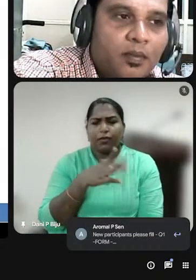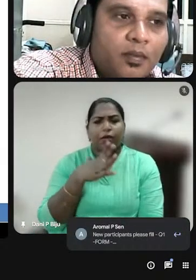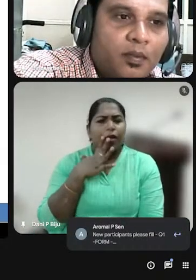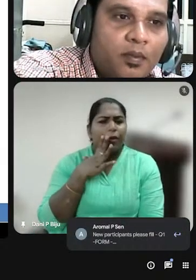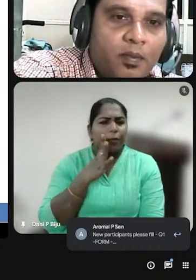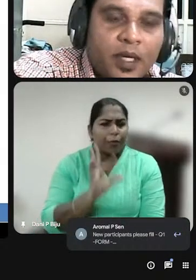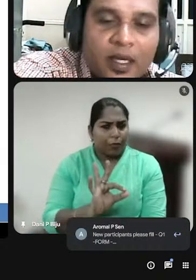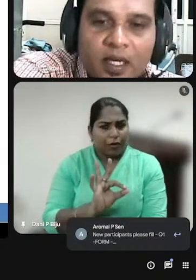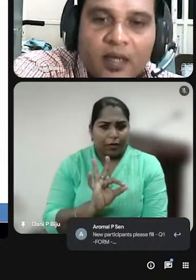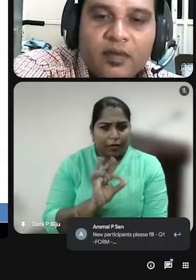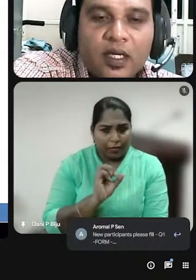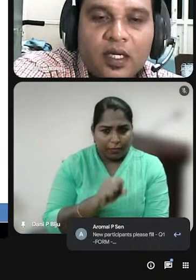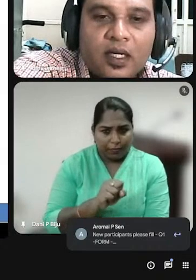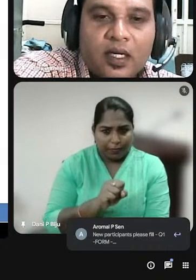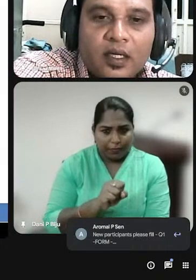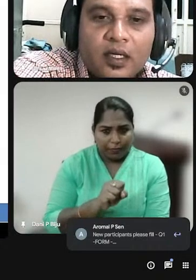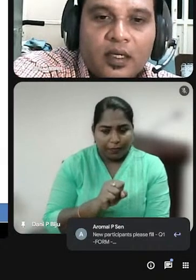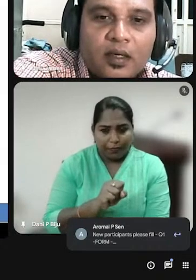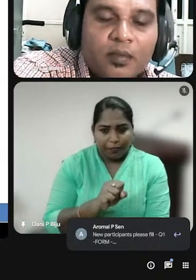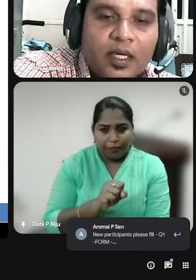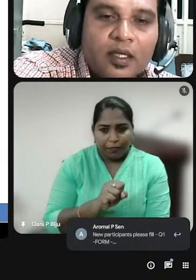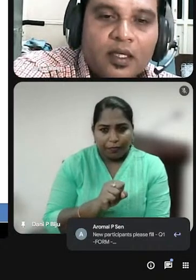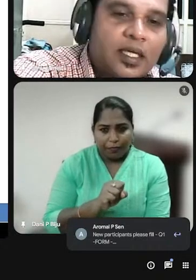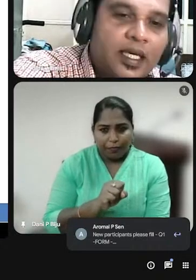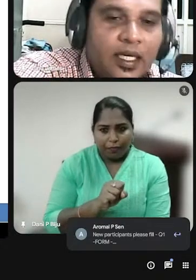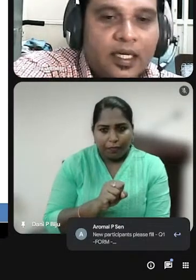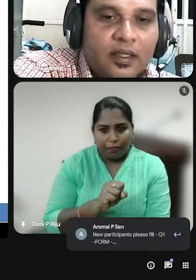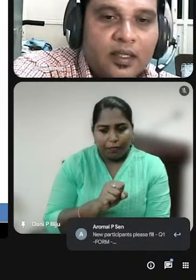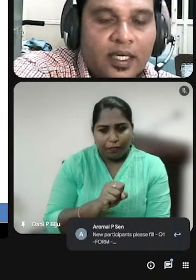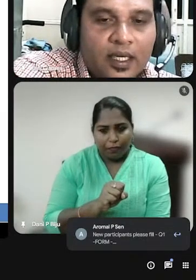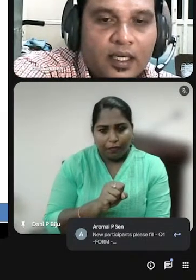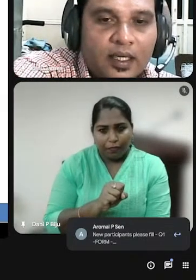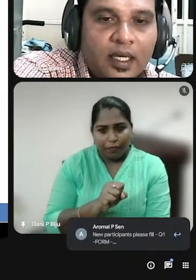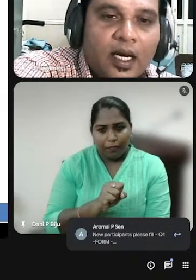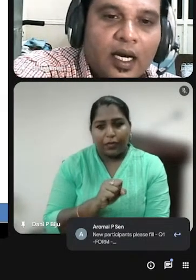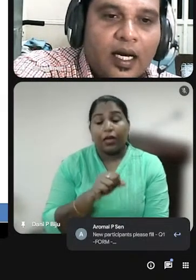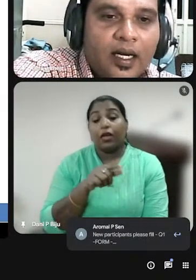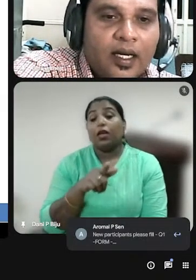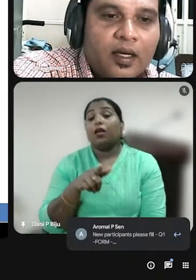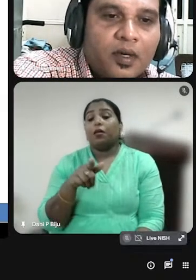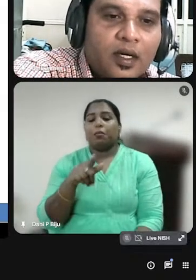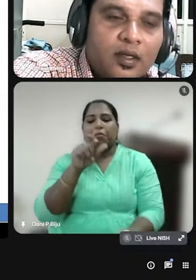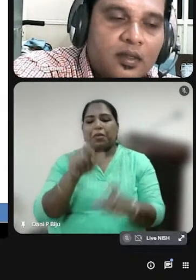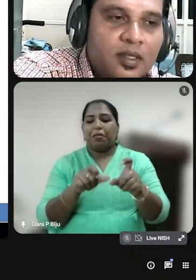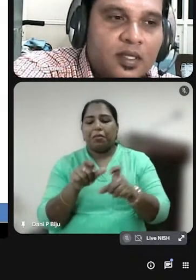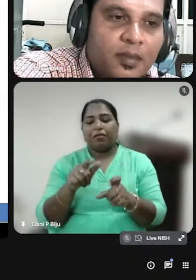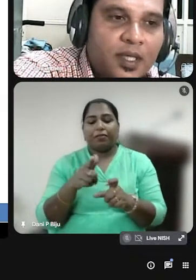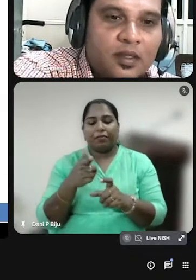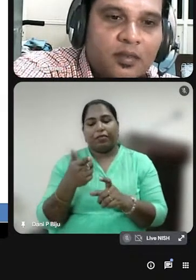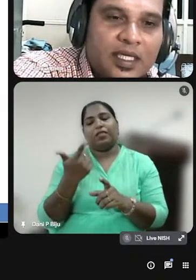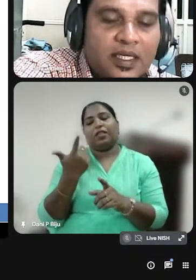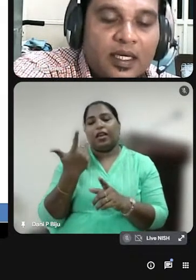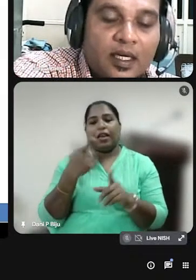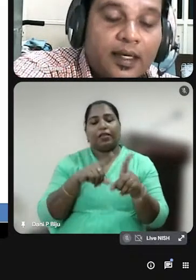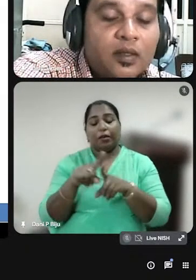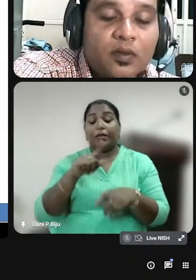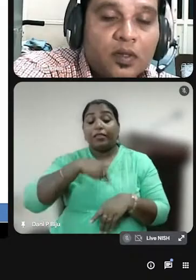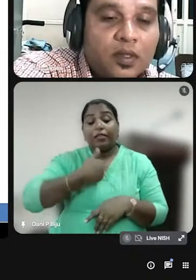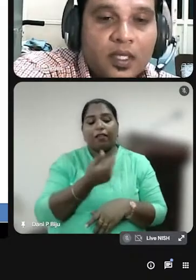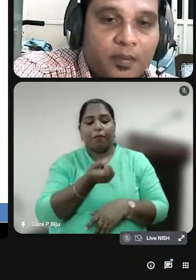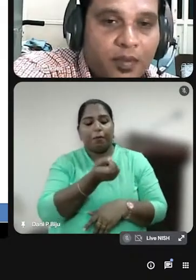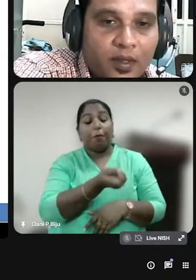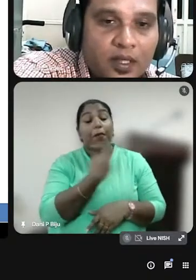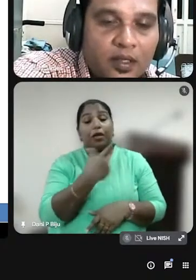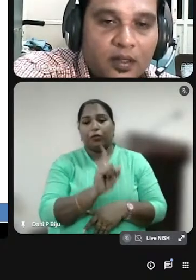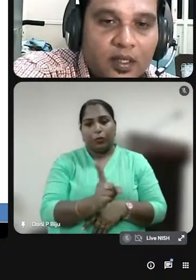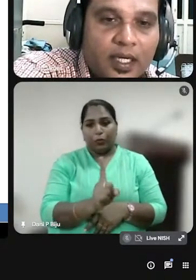മരുന്ന് പരമാവധി ആൾക്കാർ മരുന്നുകൾ തനിയെ എടുത്തു കഴിക്കാതെ ആരെങ്കിലും ഒരാൾ കൃത്യസമയത്ത് വാക്സിൻ എടുത്തു